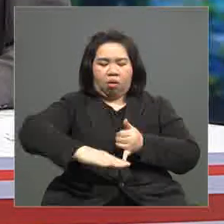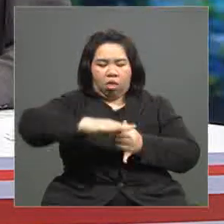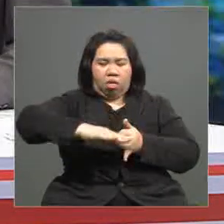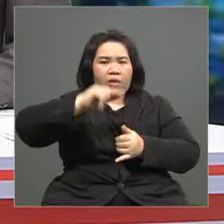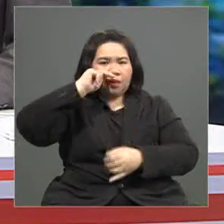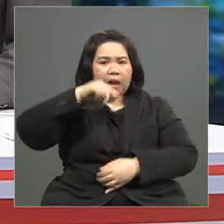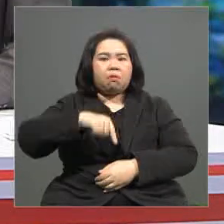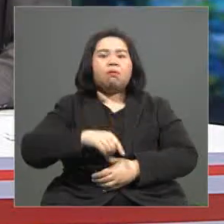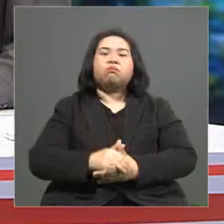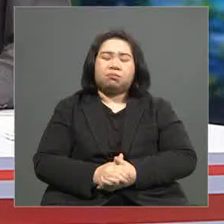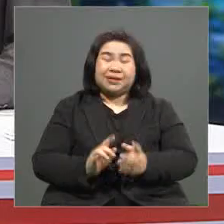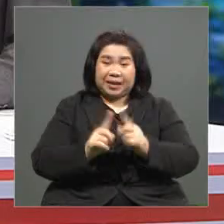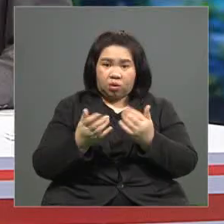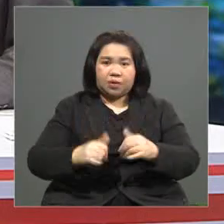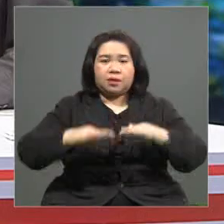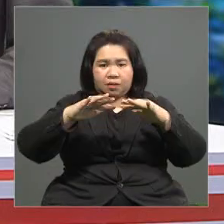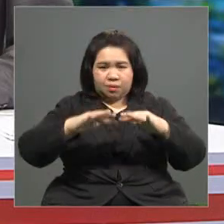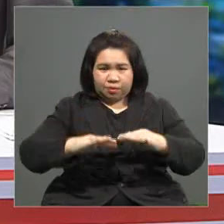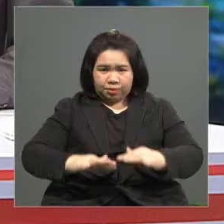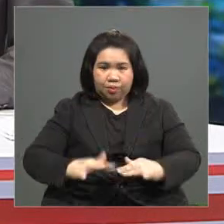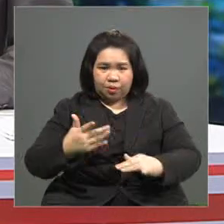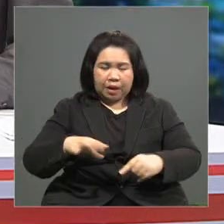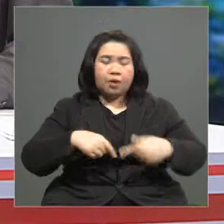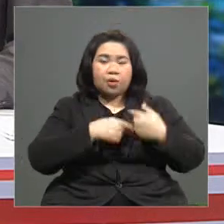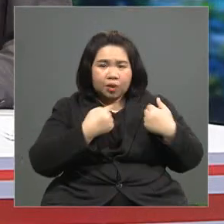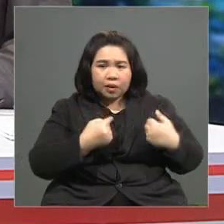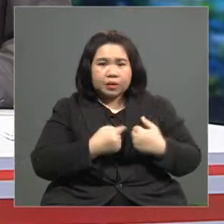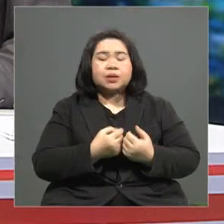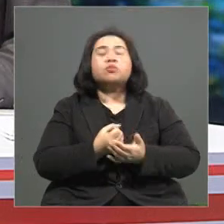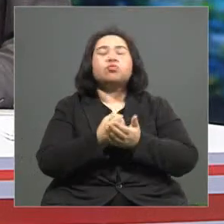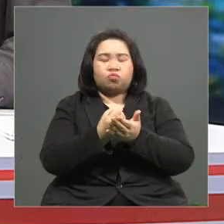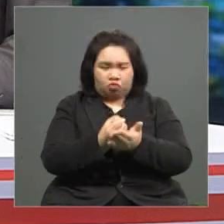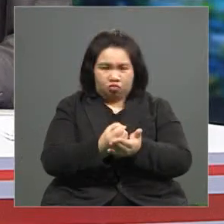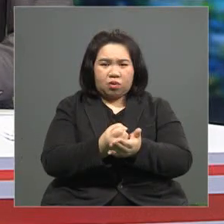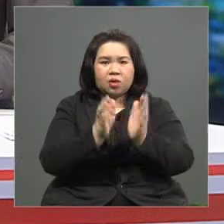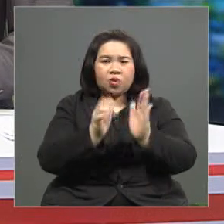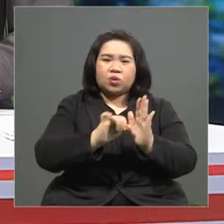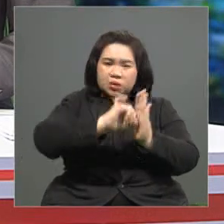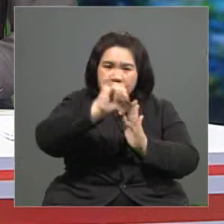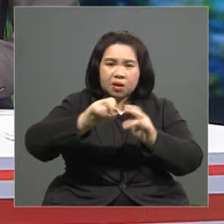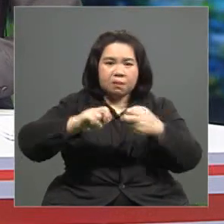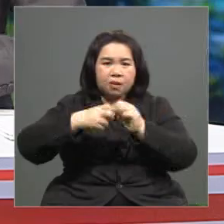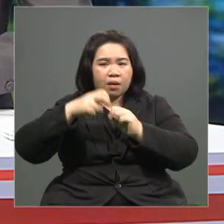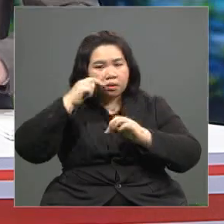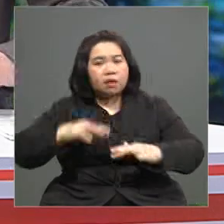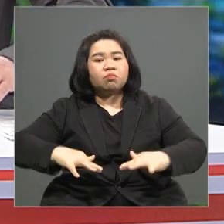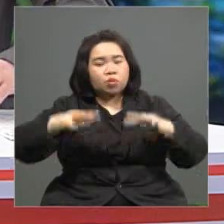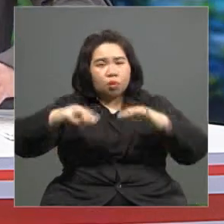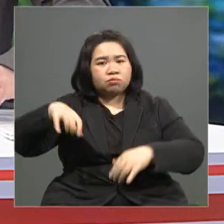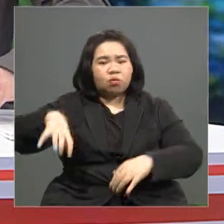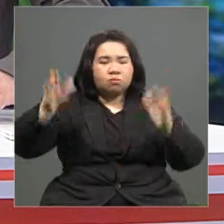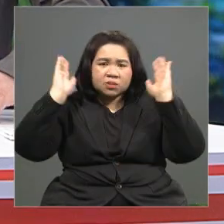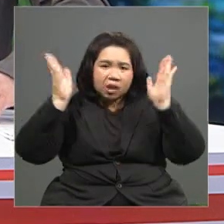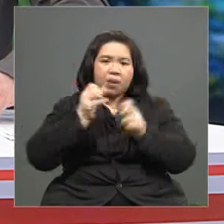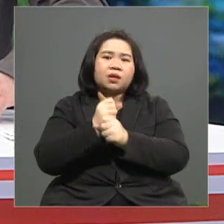นี้ยตอนเนี้ยน้ำลดแล้วส่งกำลังใจช่วยพี่น้องชาวเชียงใหม่แล้วก็ทุกคนที่รับผลกระทบรวมถึงพี่น้องกรมประชาสัมพันธ์